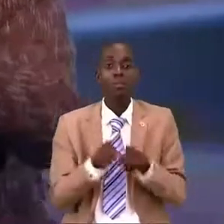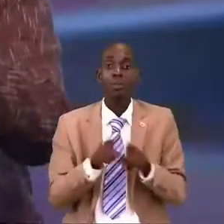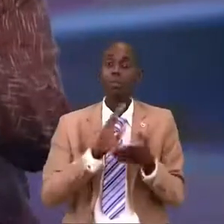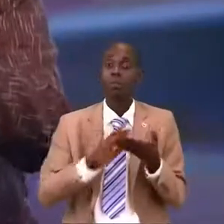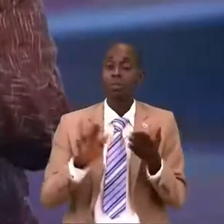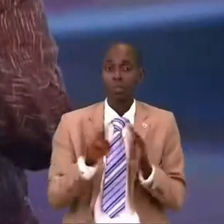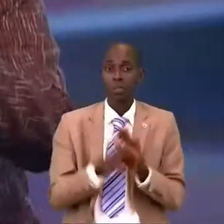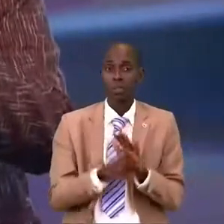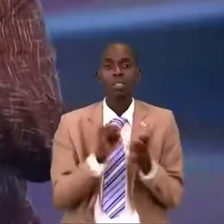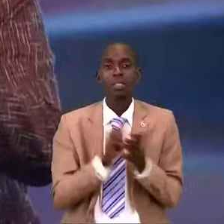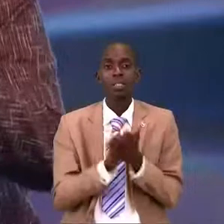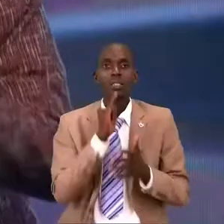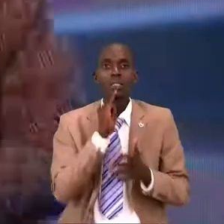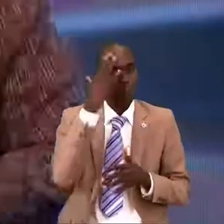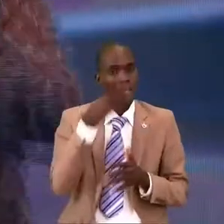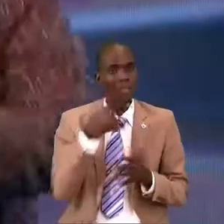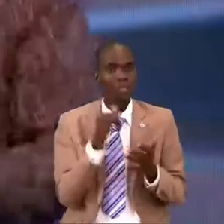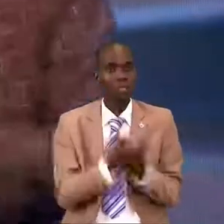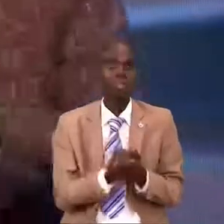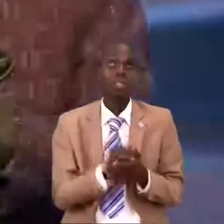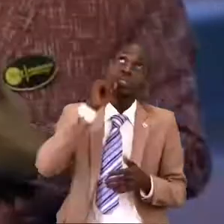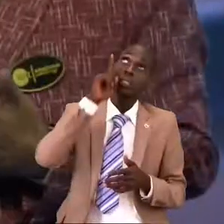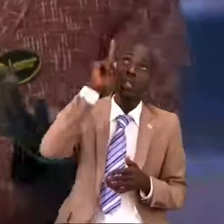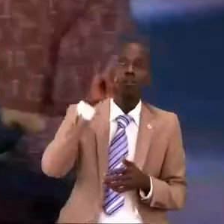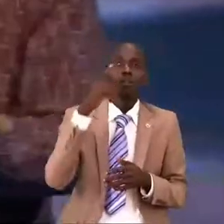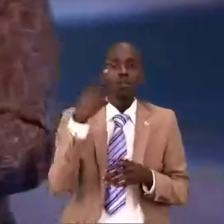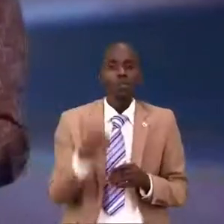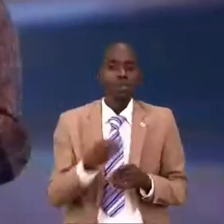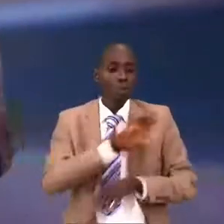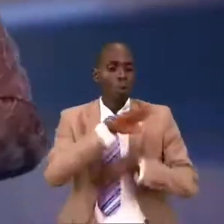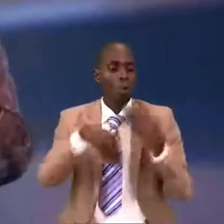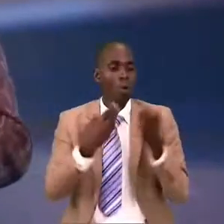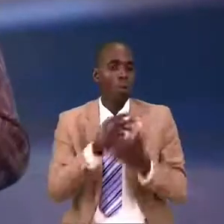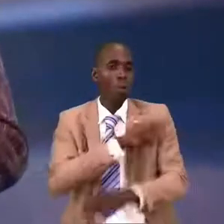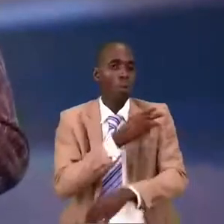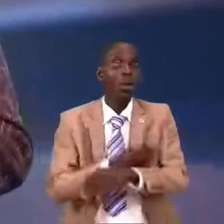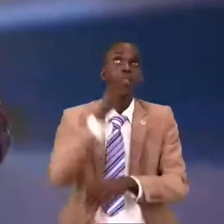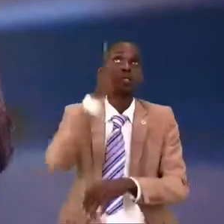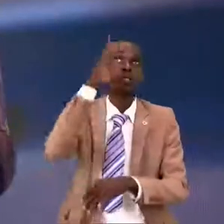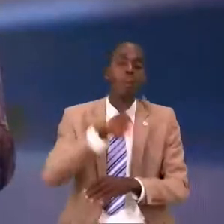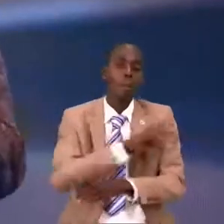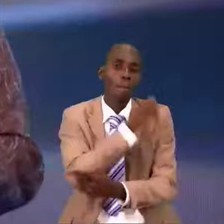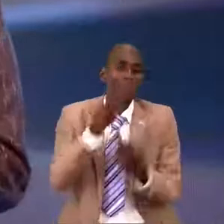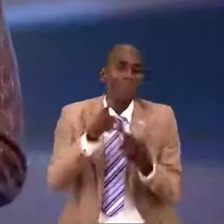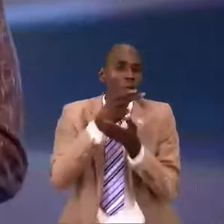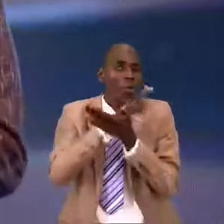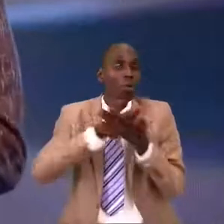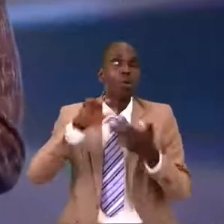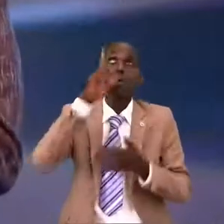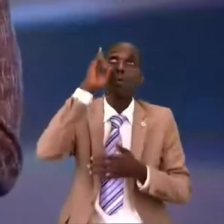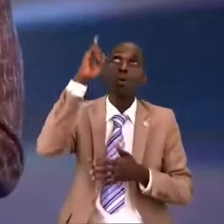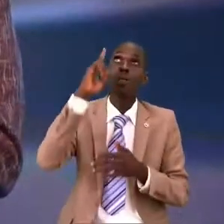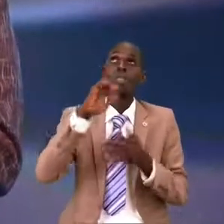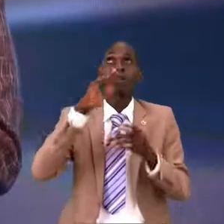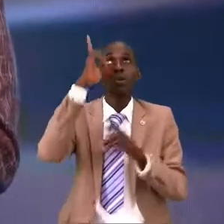le Dieu parfait, mais Dieu qui est au ciel, tu veux que la vérité soit au fond du cœur, dans la